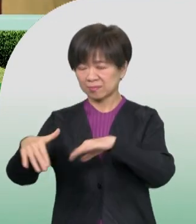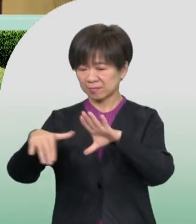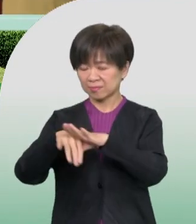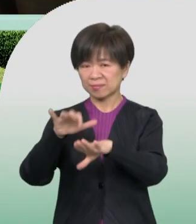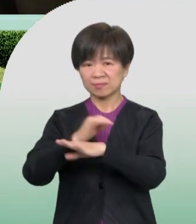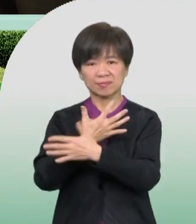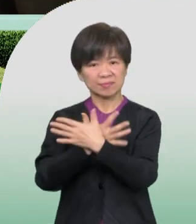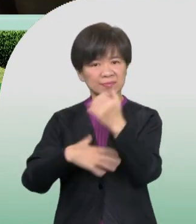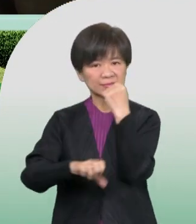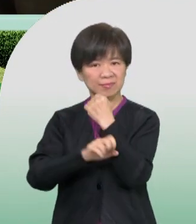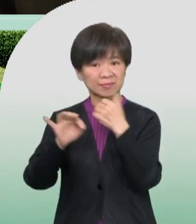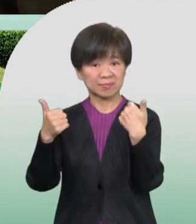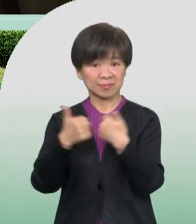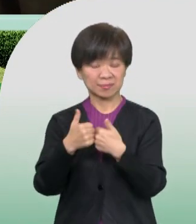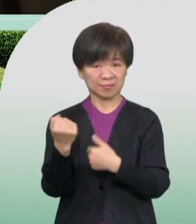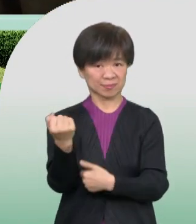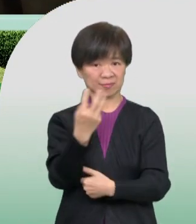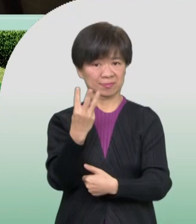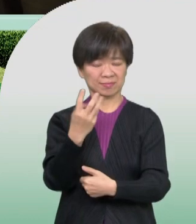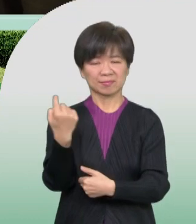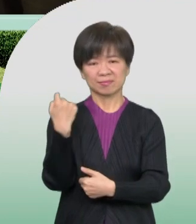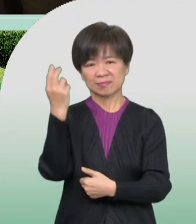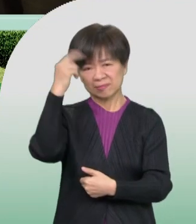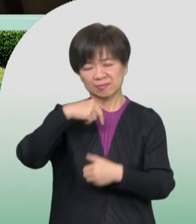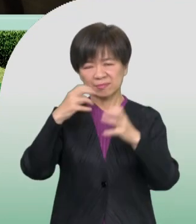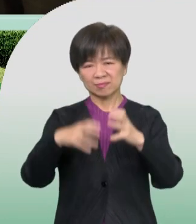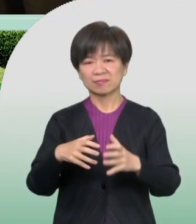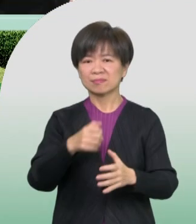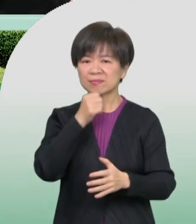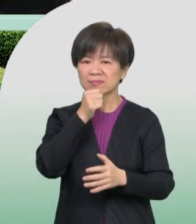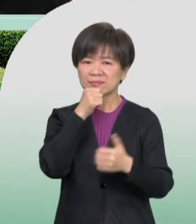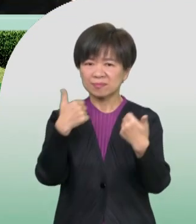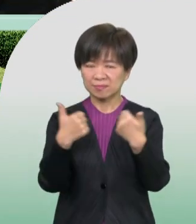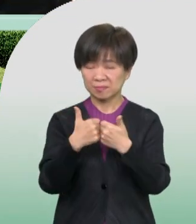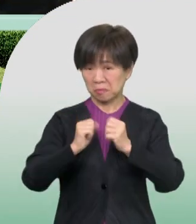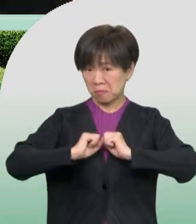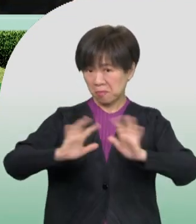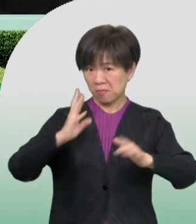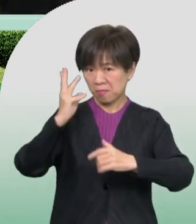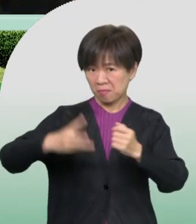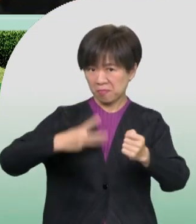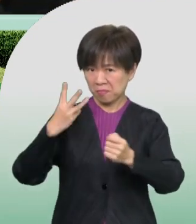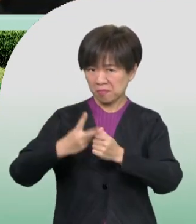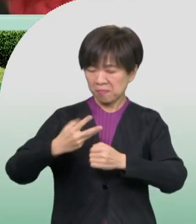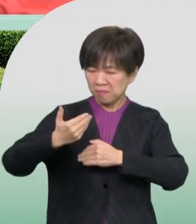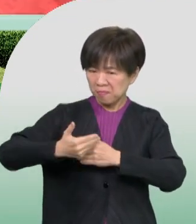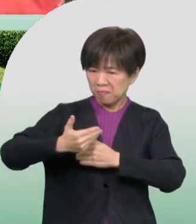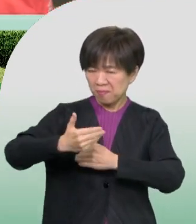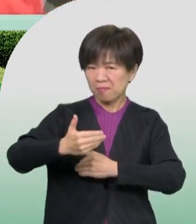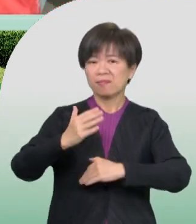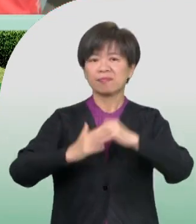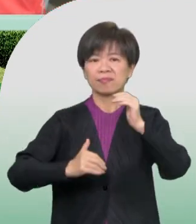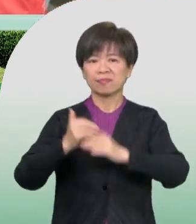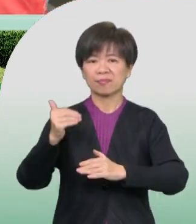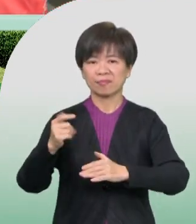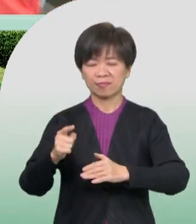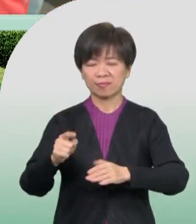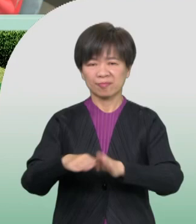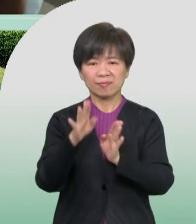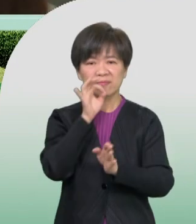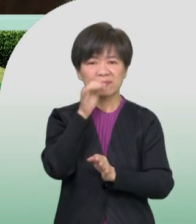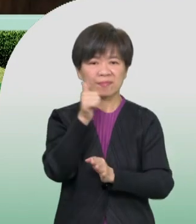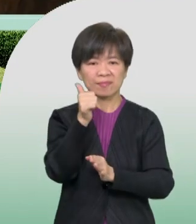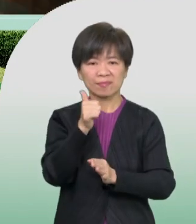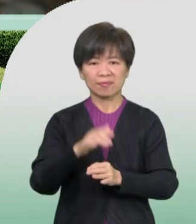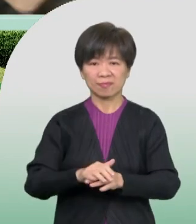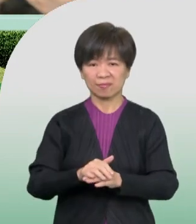化奖基金会也上访，筹备下组黑基派的记者会，宣布要用3年的时间来合作启动吴